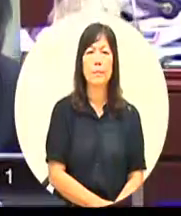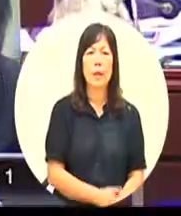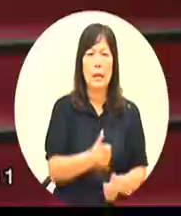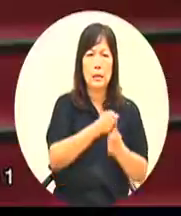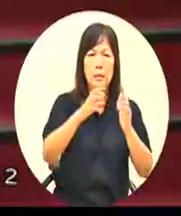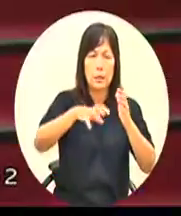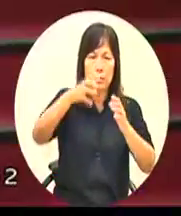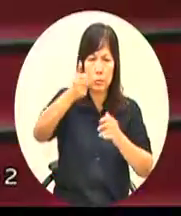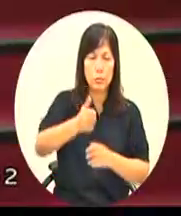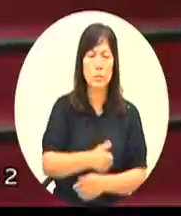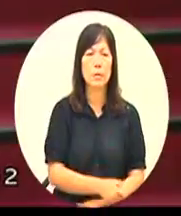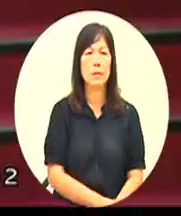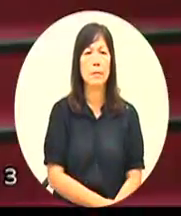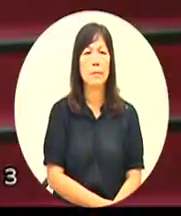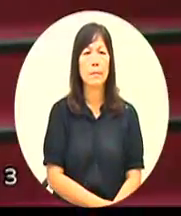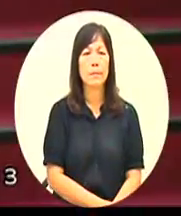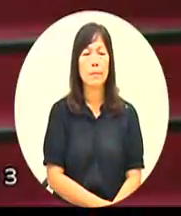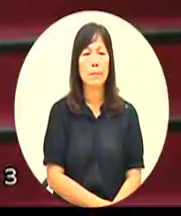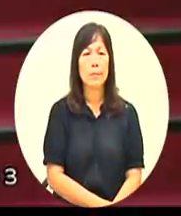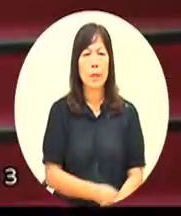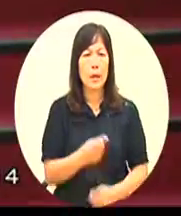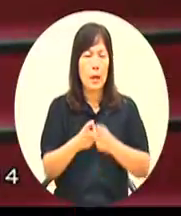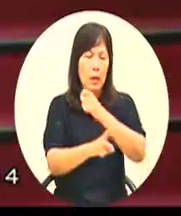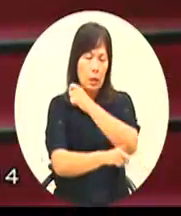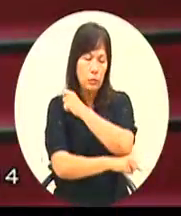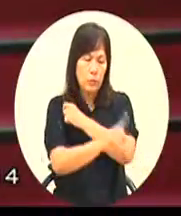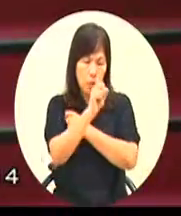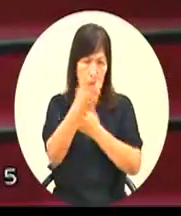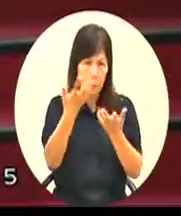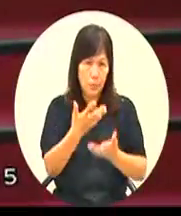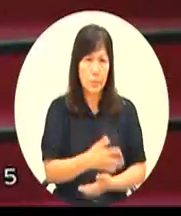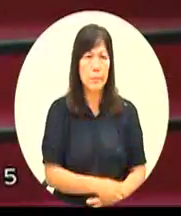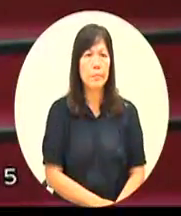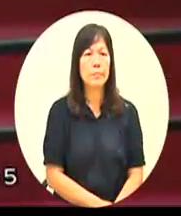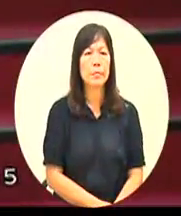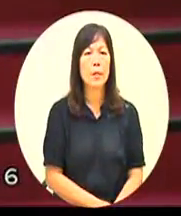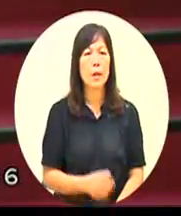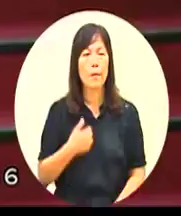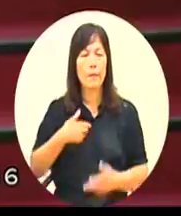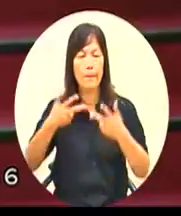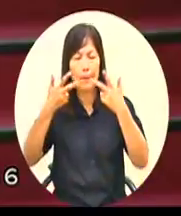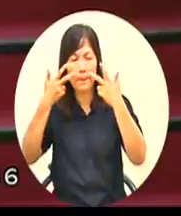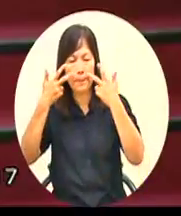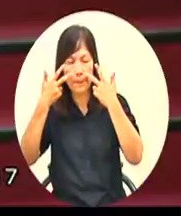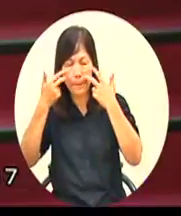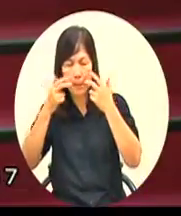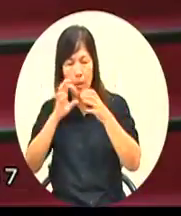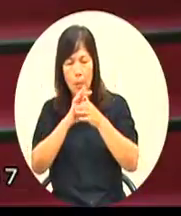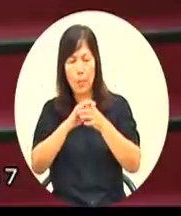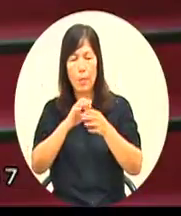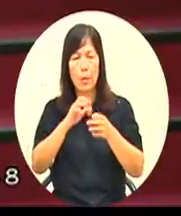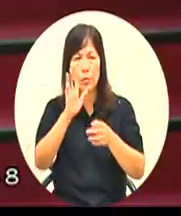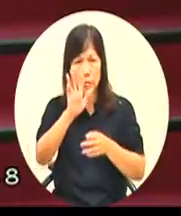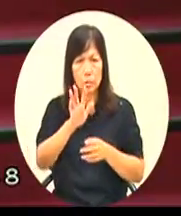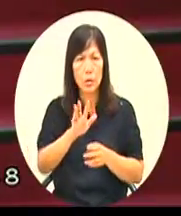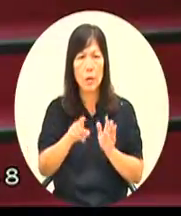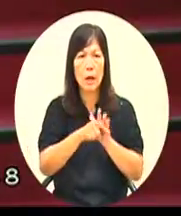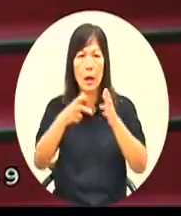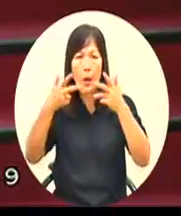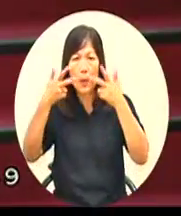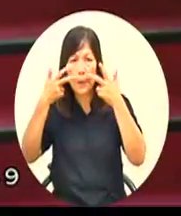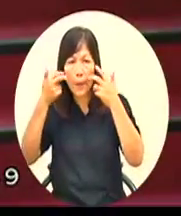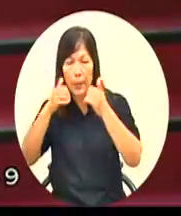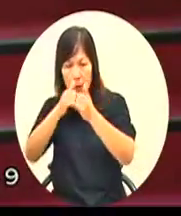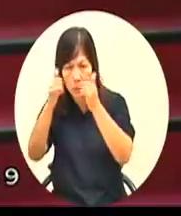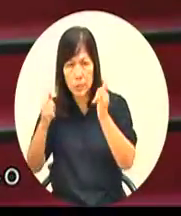哈。那么最后一个建议，我们原住民的议员呢非常关心原住民族